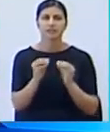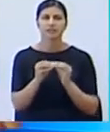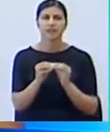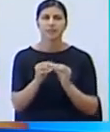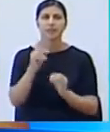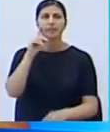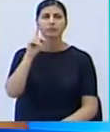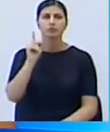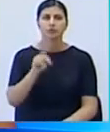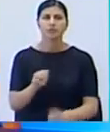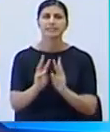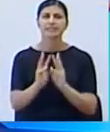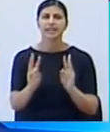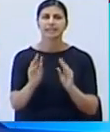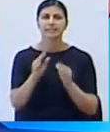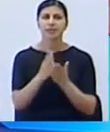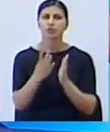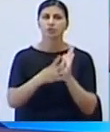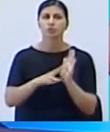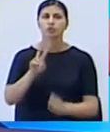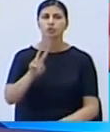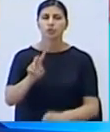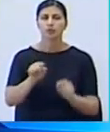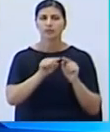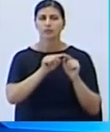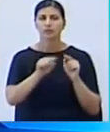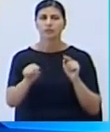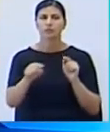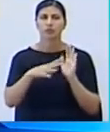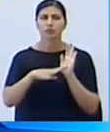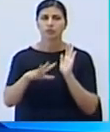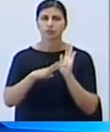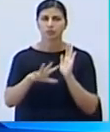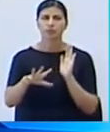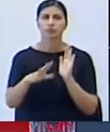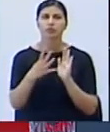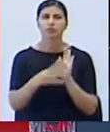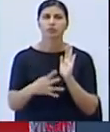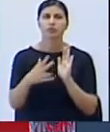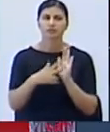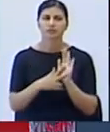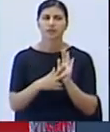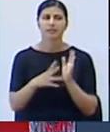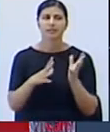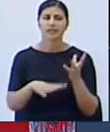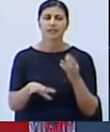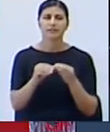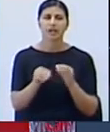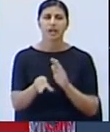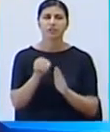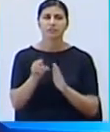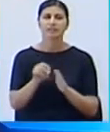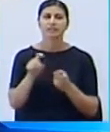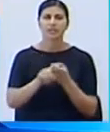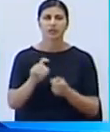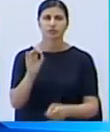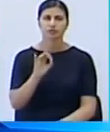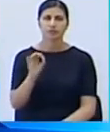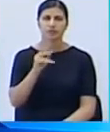ჩვენ საიზე იხილოთ 92 წლიდან მოყოლებული 95 წლის 98 ყველა არჩევნებთან